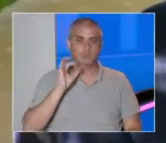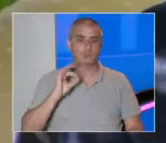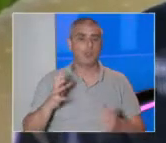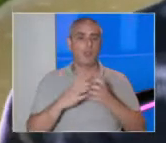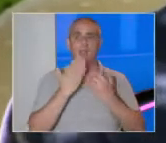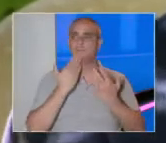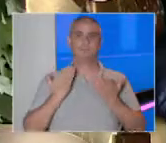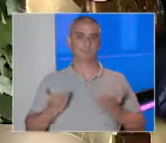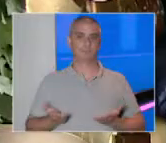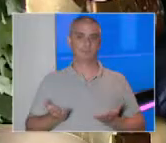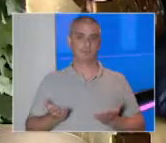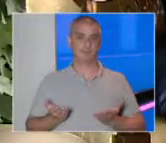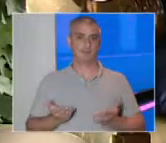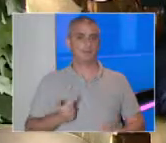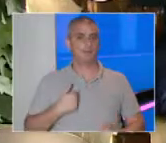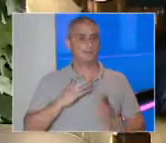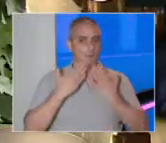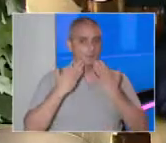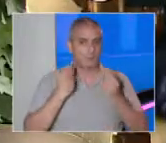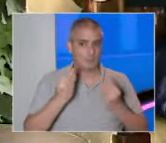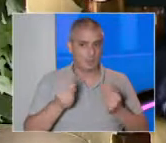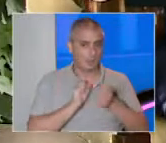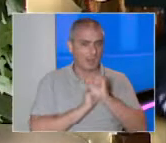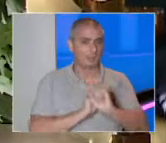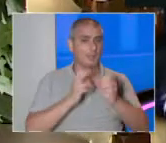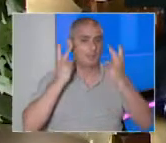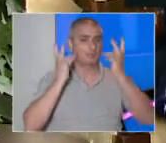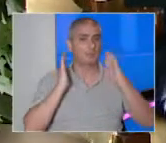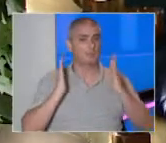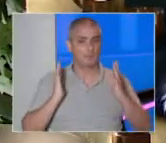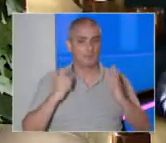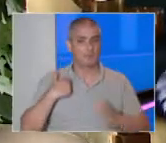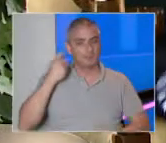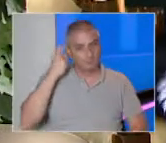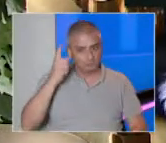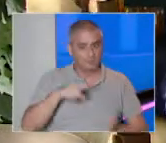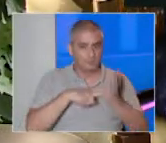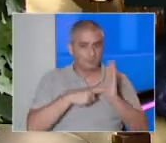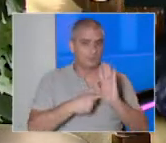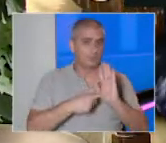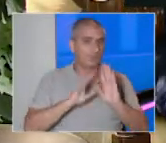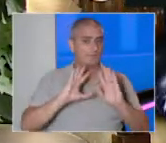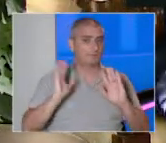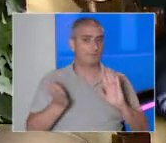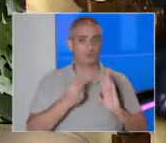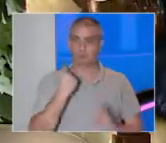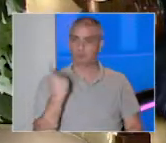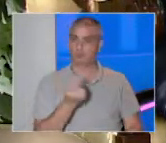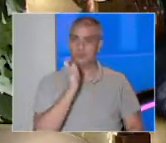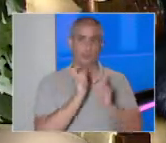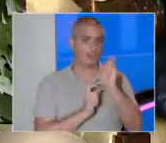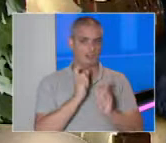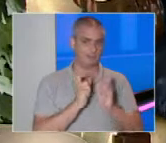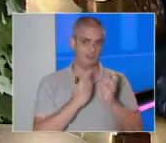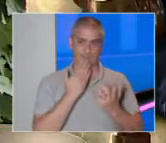העם בישראל. אני מאוד מודה לך על תמיכתך, היא חשובה, ואני חושב שהיא משקפת מה שכל אזרח